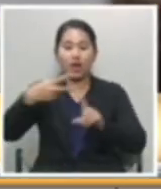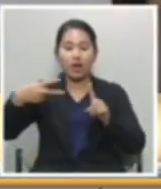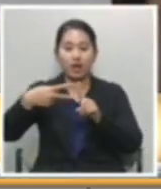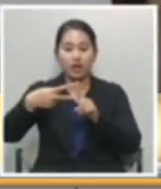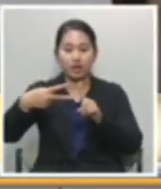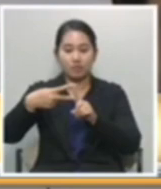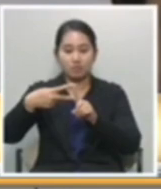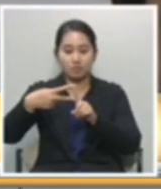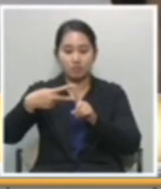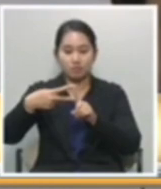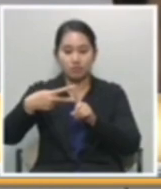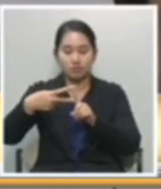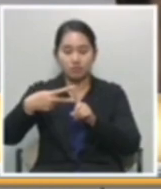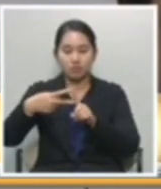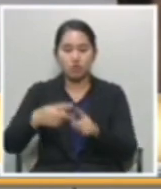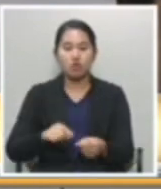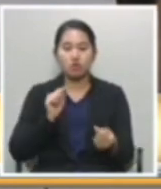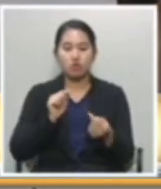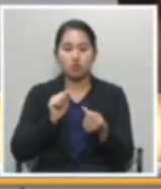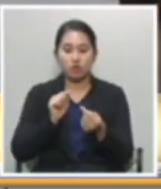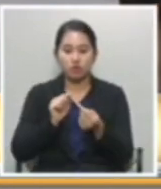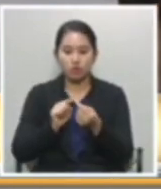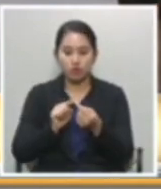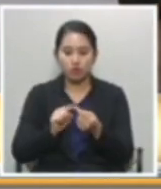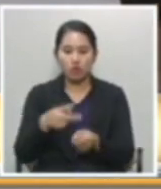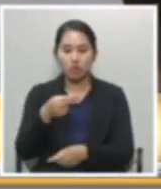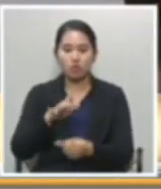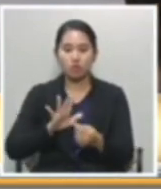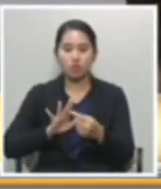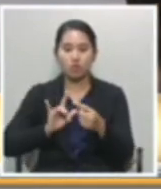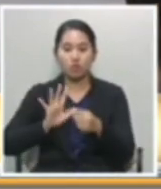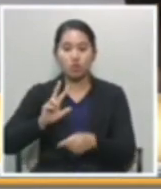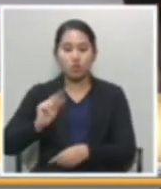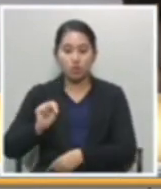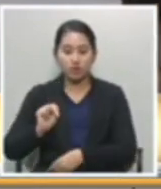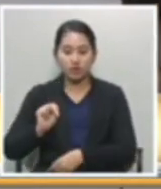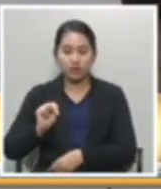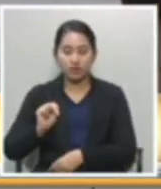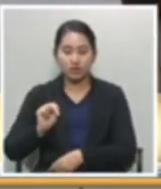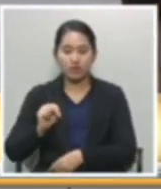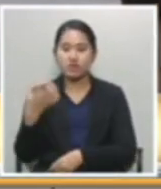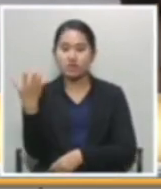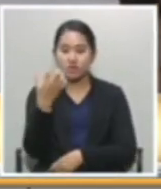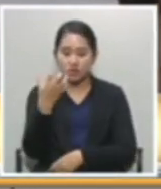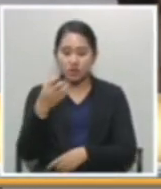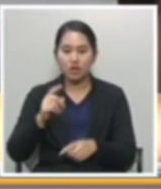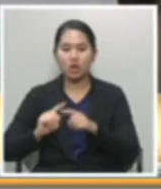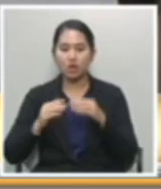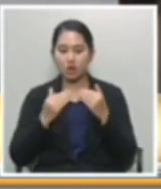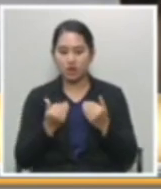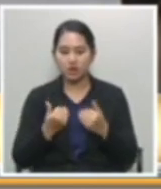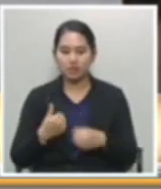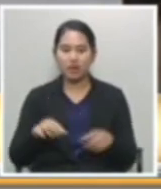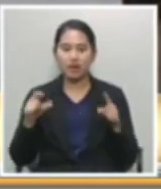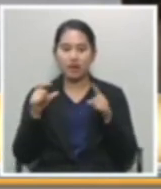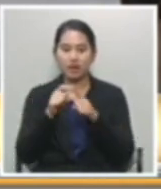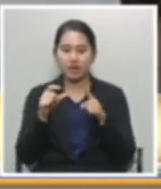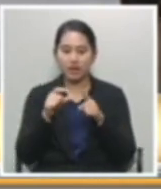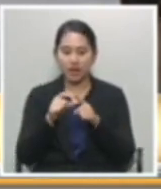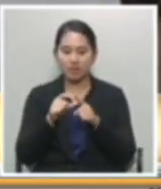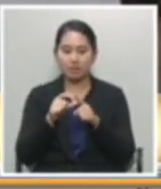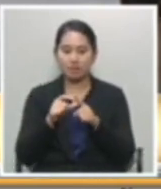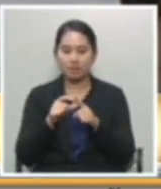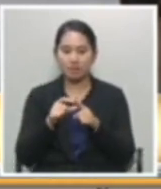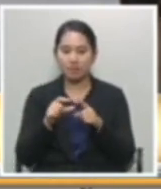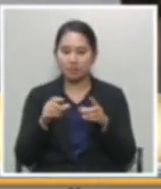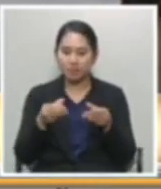าเรื่องถือหุ้นสื่อทั้งที่ยังไม่มีคำพิพากษาเลยนะก็ถูกให้หยุดปฏิบัติหน้า